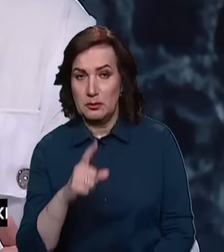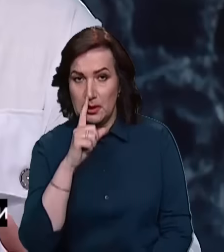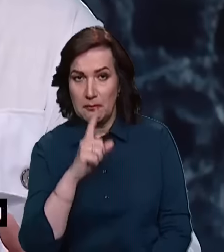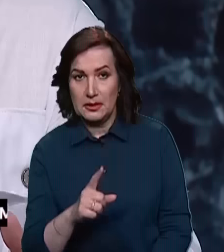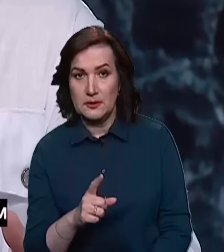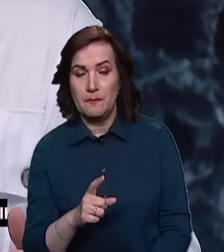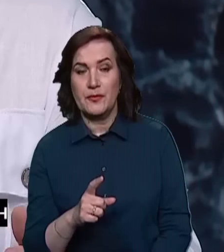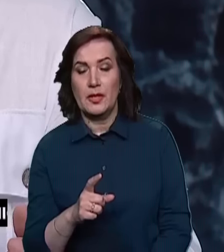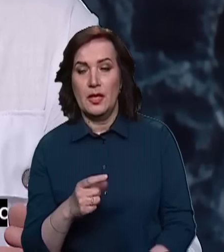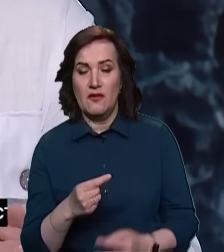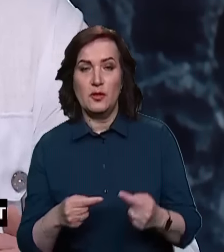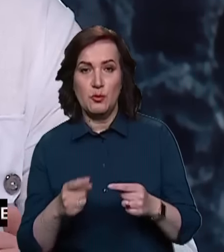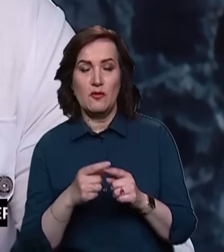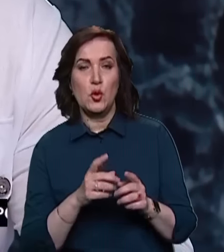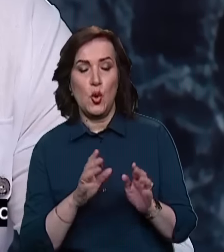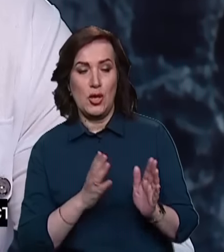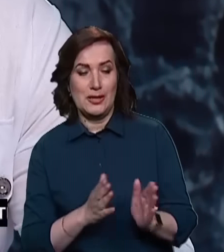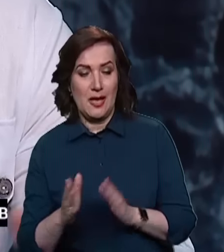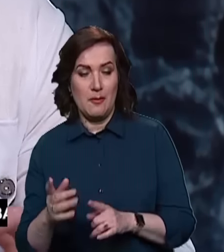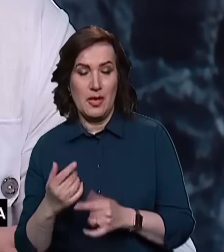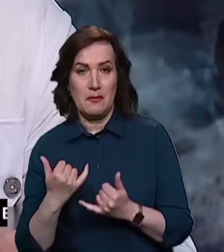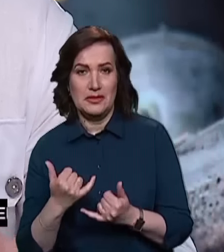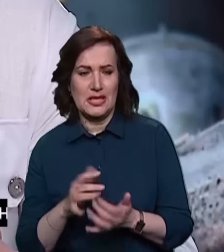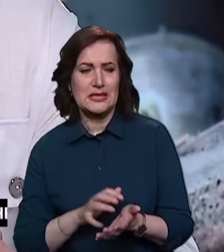місяць, відповідно до тих темпів, які зараз ми їх